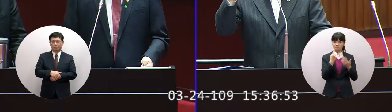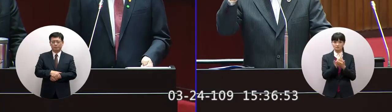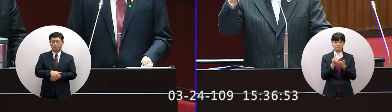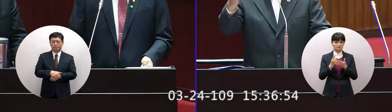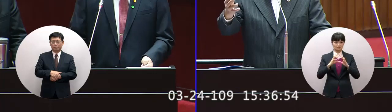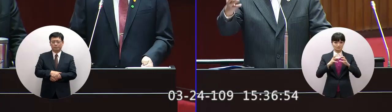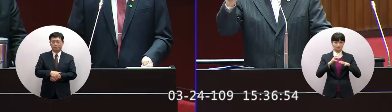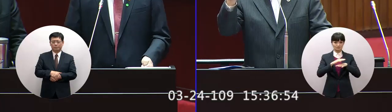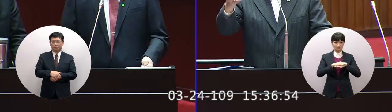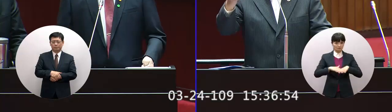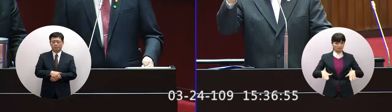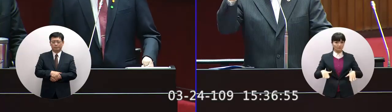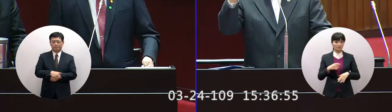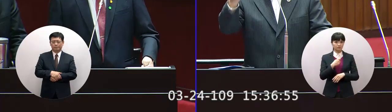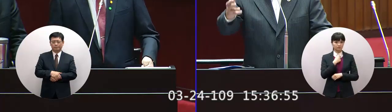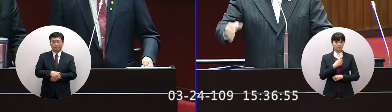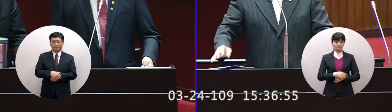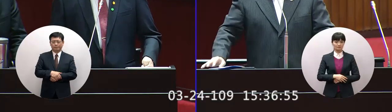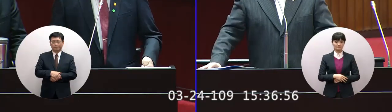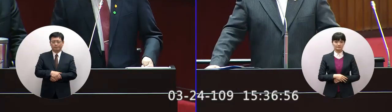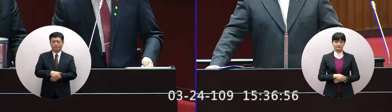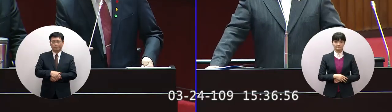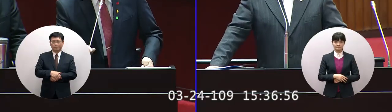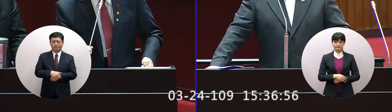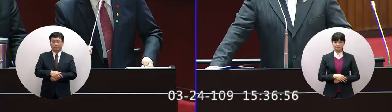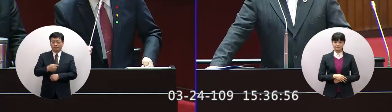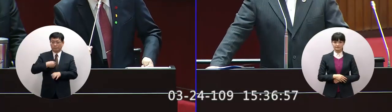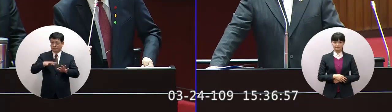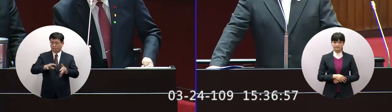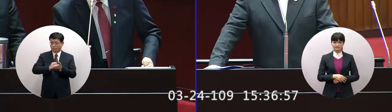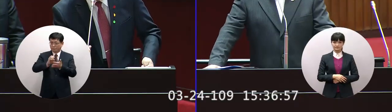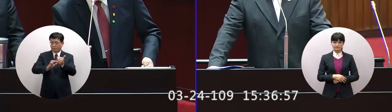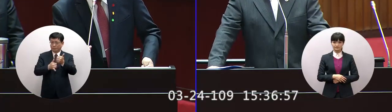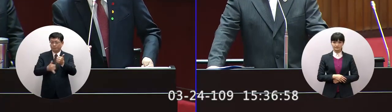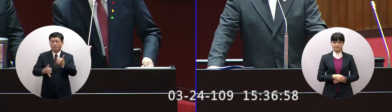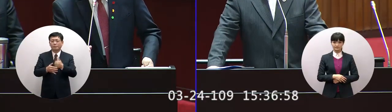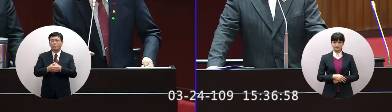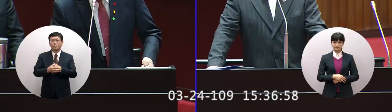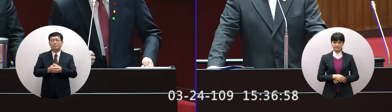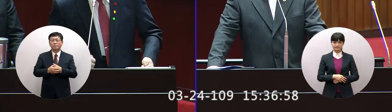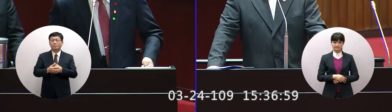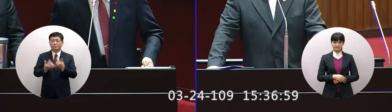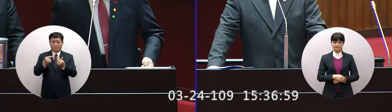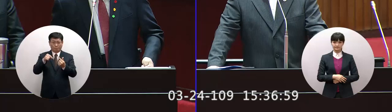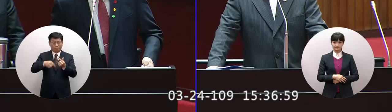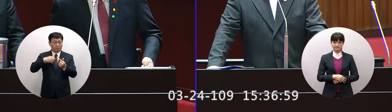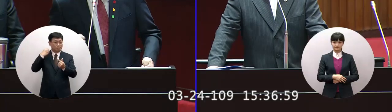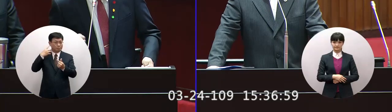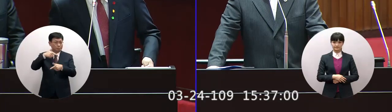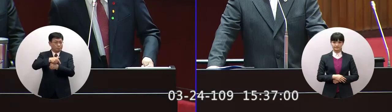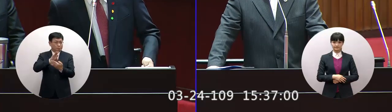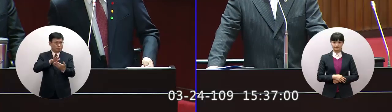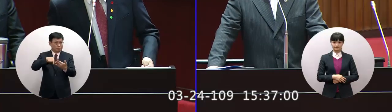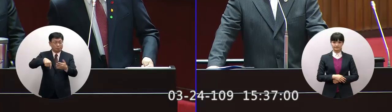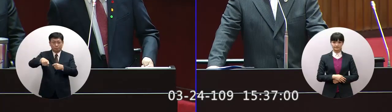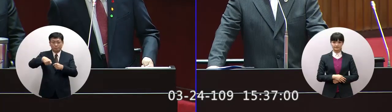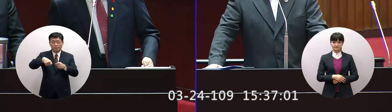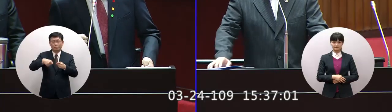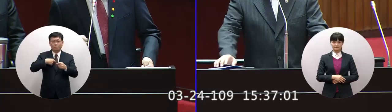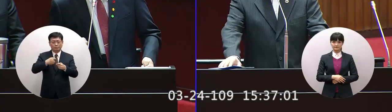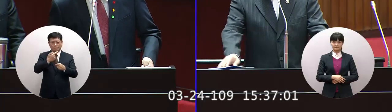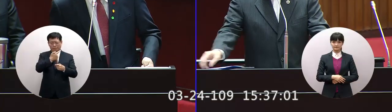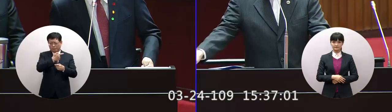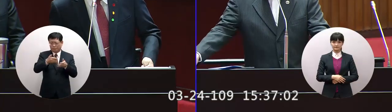角度来检讨相关的政策。 好，我跟委员报告一下，这一个新南向的政策